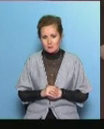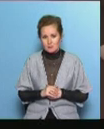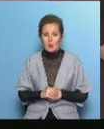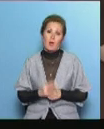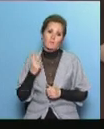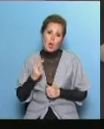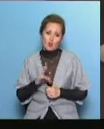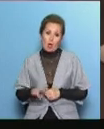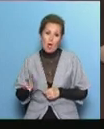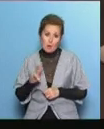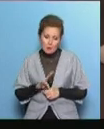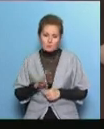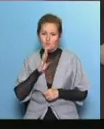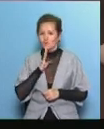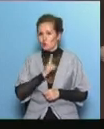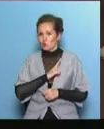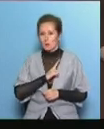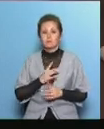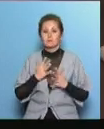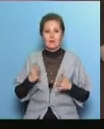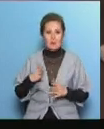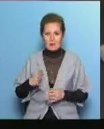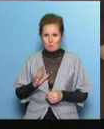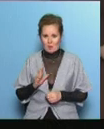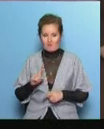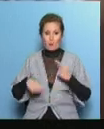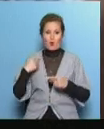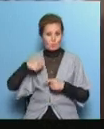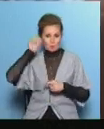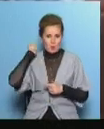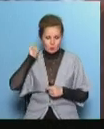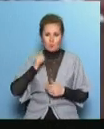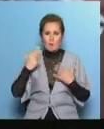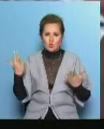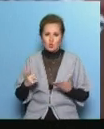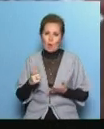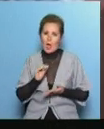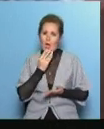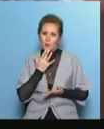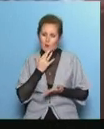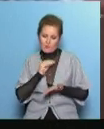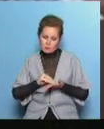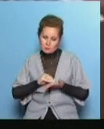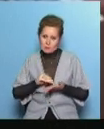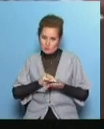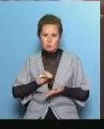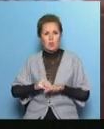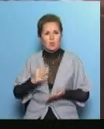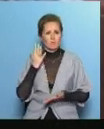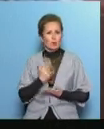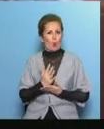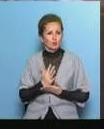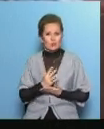2 ноября Ольга Степанова ждет с огромным нетерпением. В прошлом году большой этнографический диктант девушка написала на твердую пятерку. Несмотря на то,